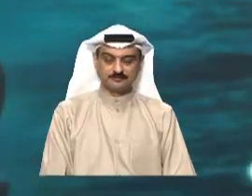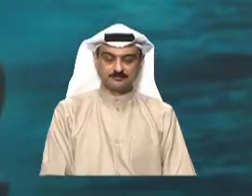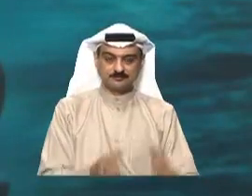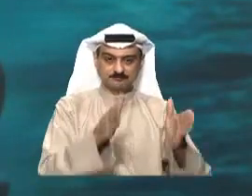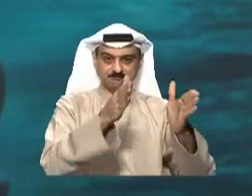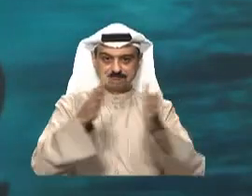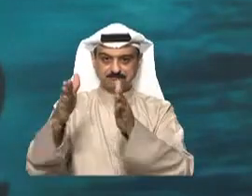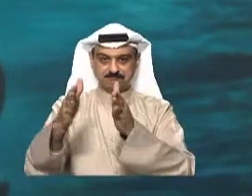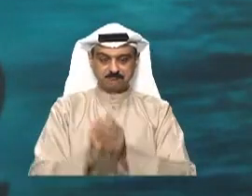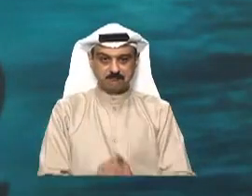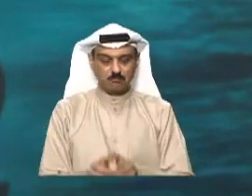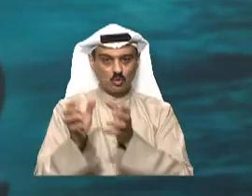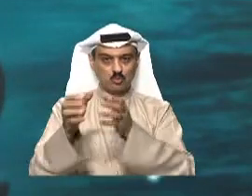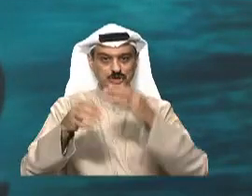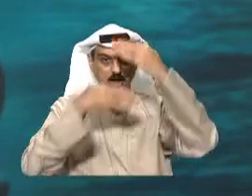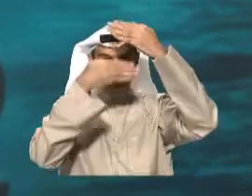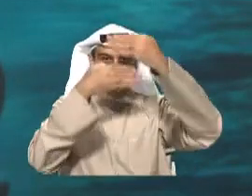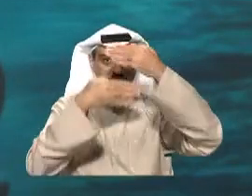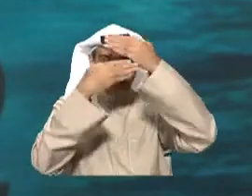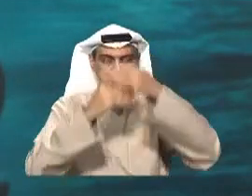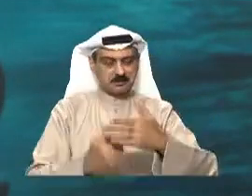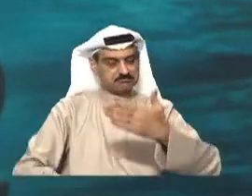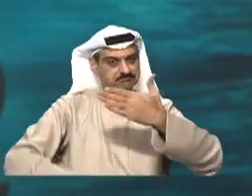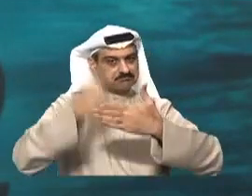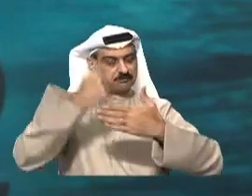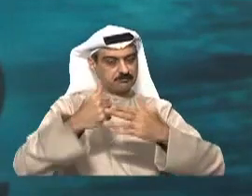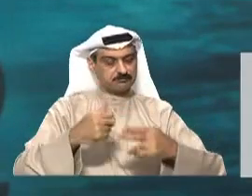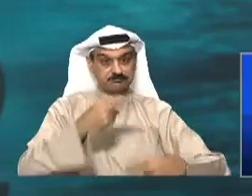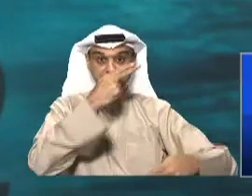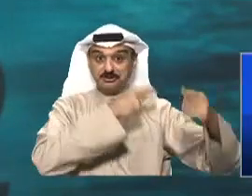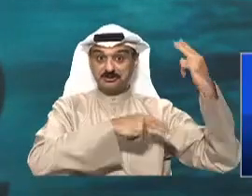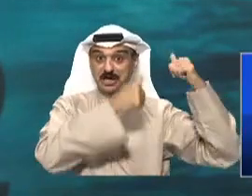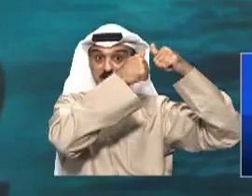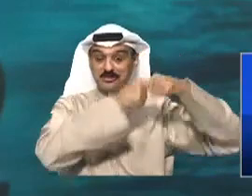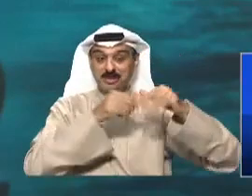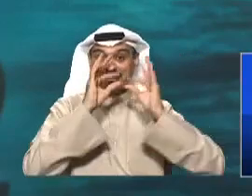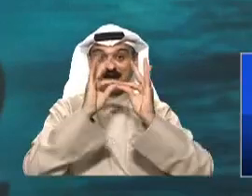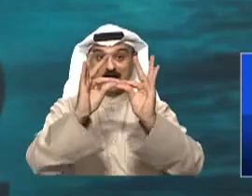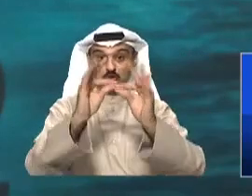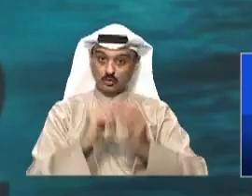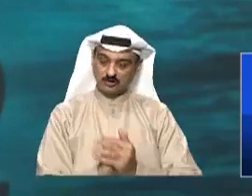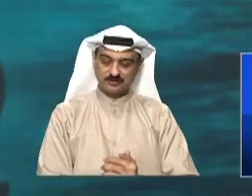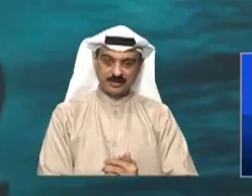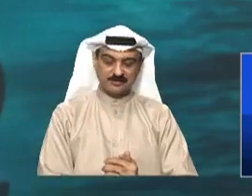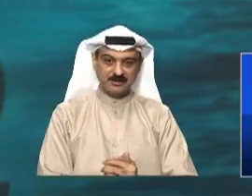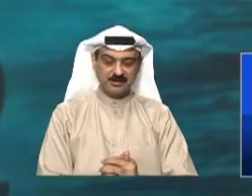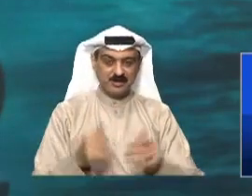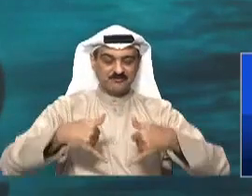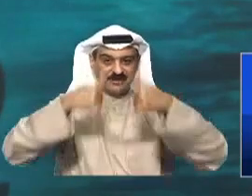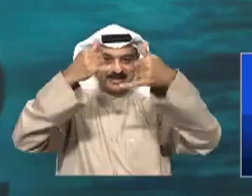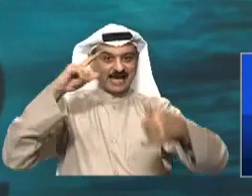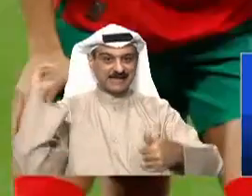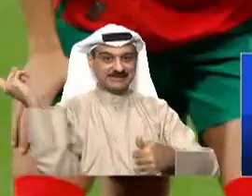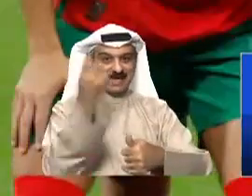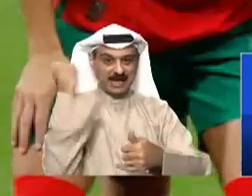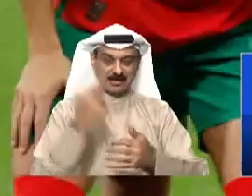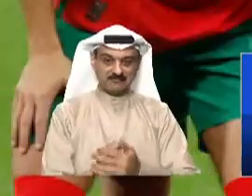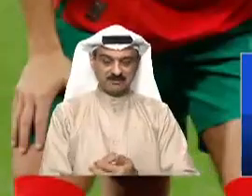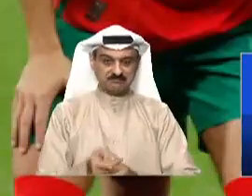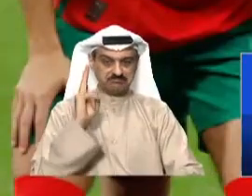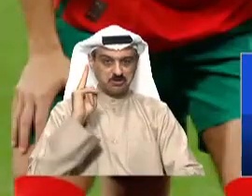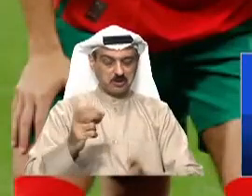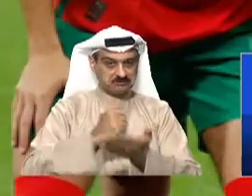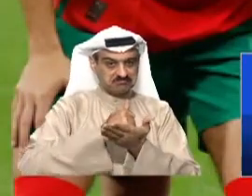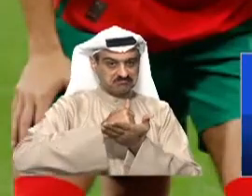سطر منتخب المغرب إنجازا تاريخيا ببلوغ الدور نصف النهائي كأس العالم قطر 2022 بعد فوزه الثمين